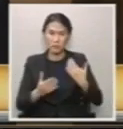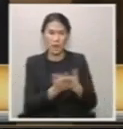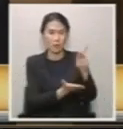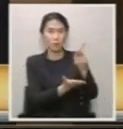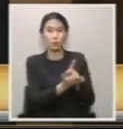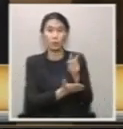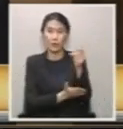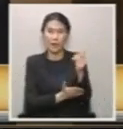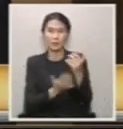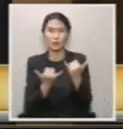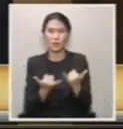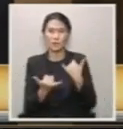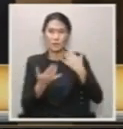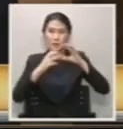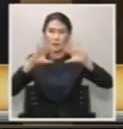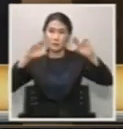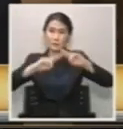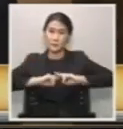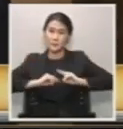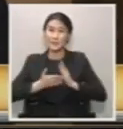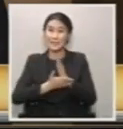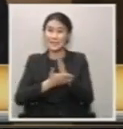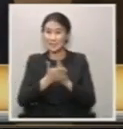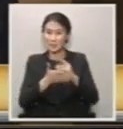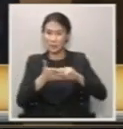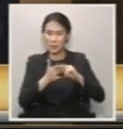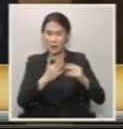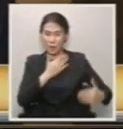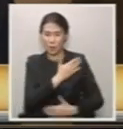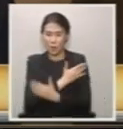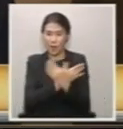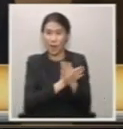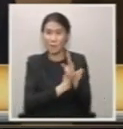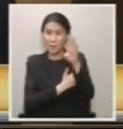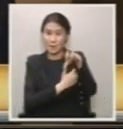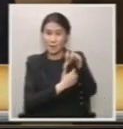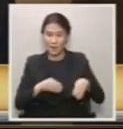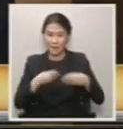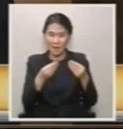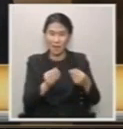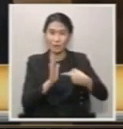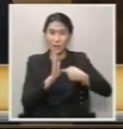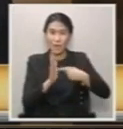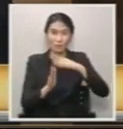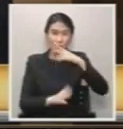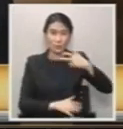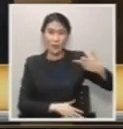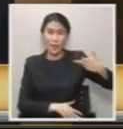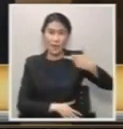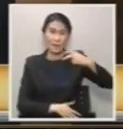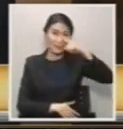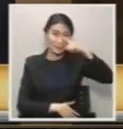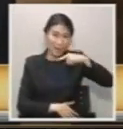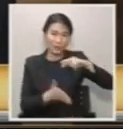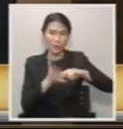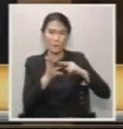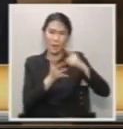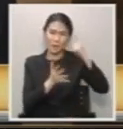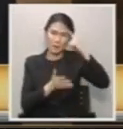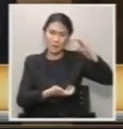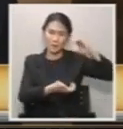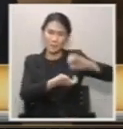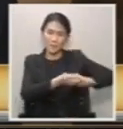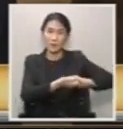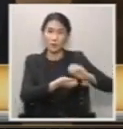ได้ให้ความร่วมมือดูแลให้โอกาสกับคนพิการอยู่แล้วเช่นการบินไทยได้จับมือให้ในส่วนของวัต